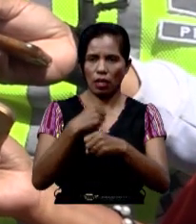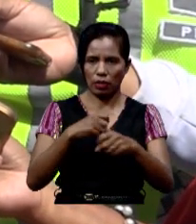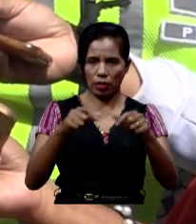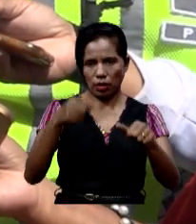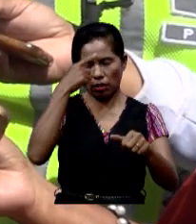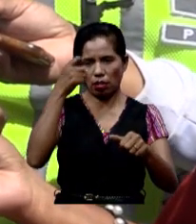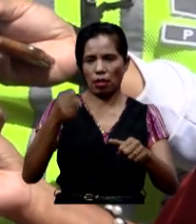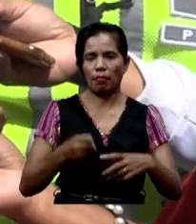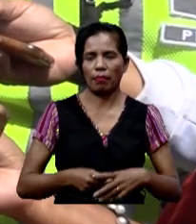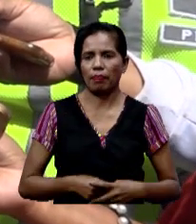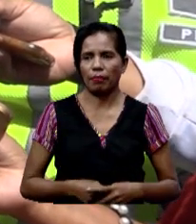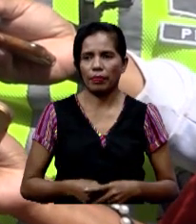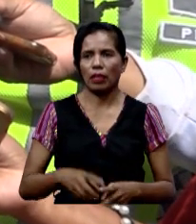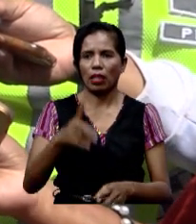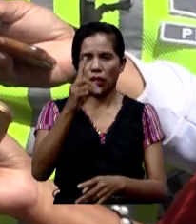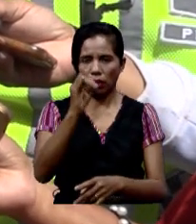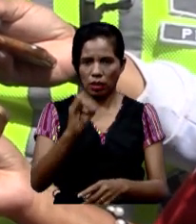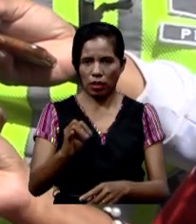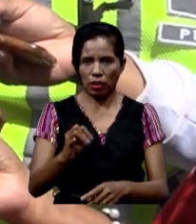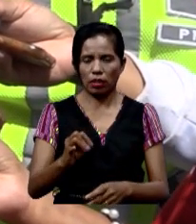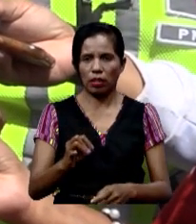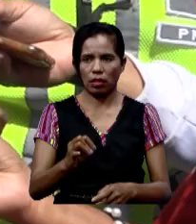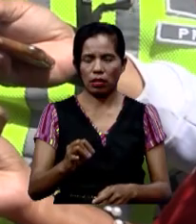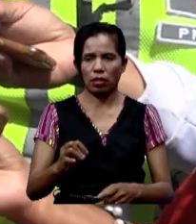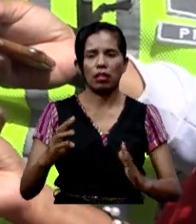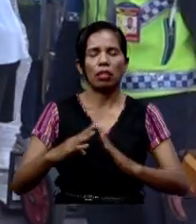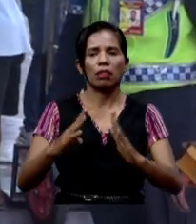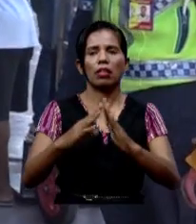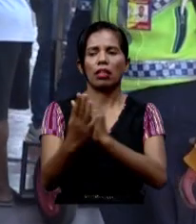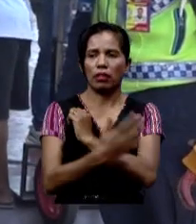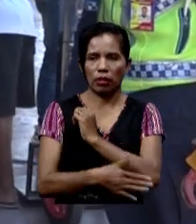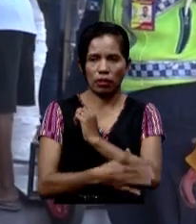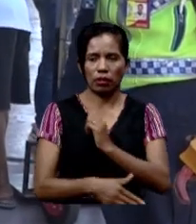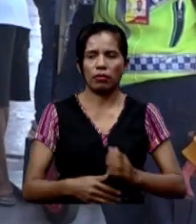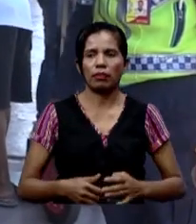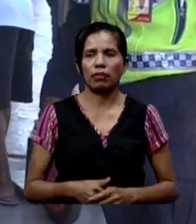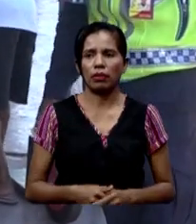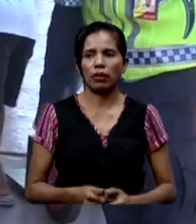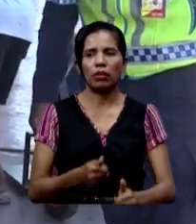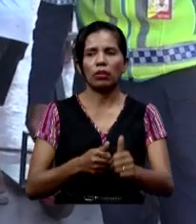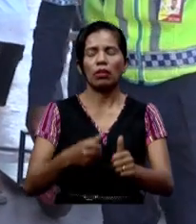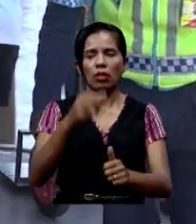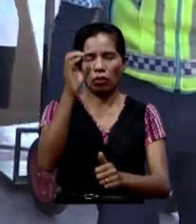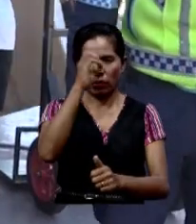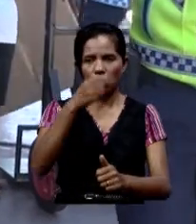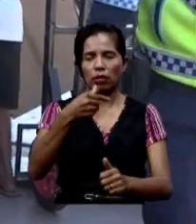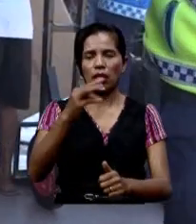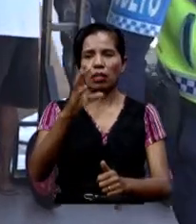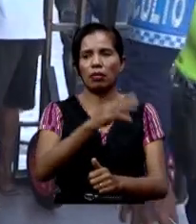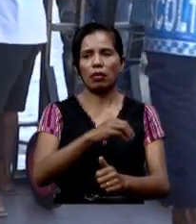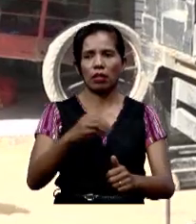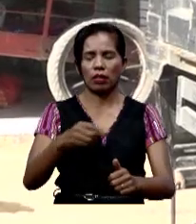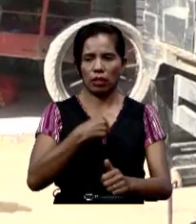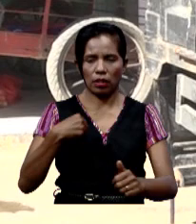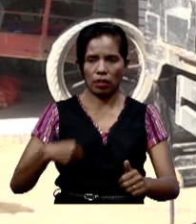tamba diline kapital nasau. Tuir observação de amen ya terreno negociante chinesa